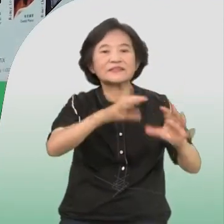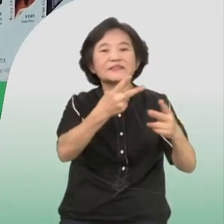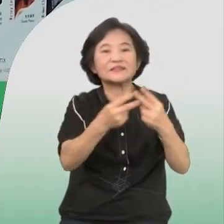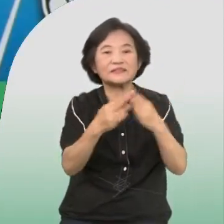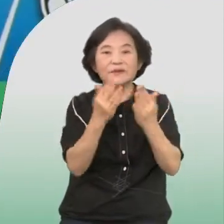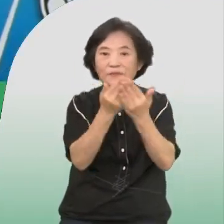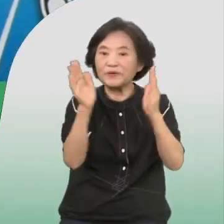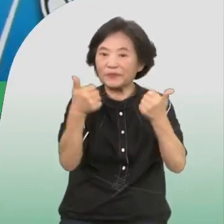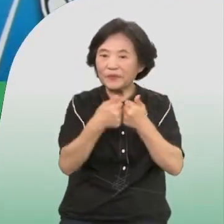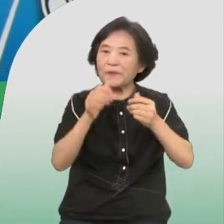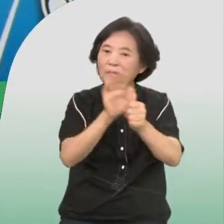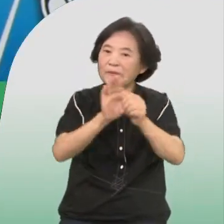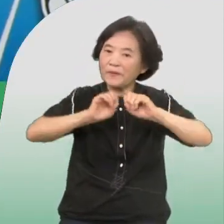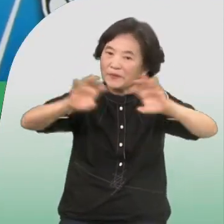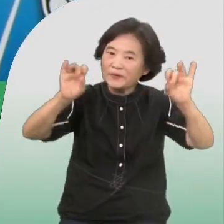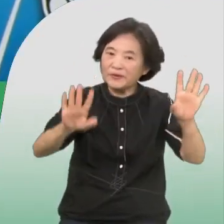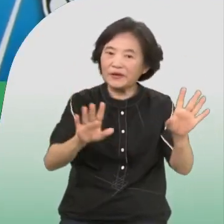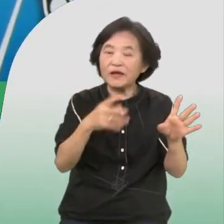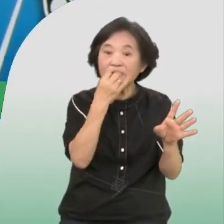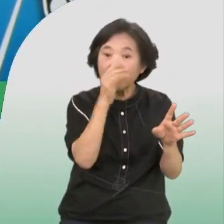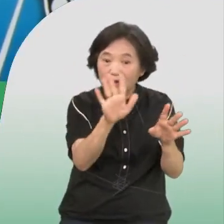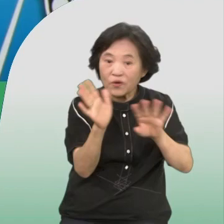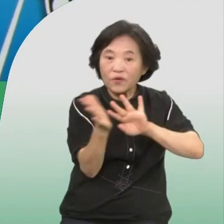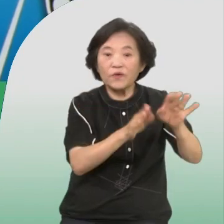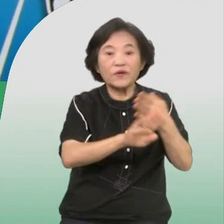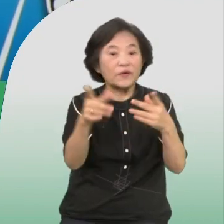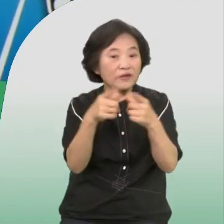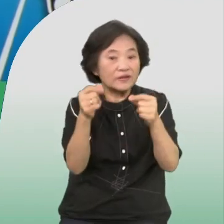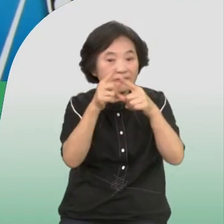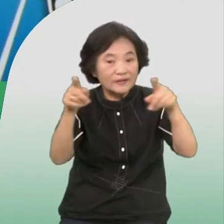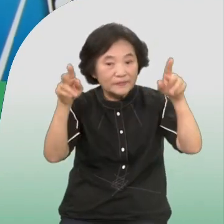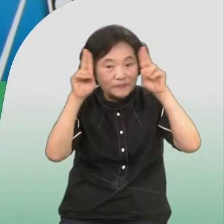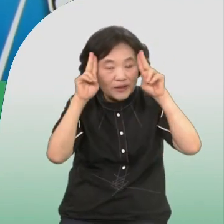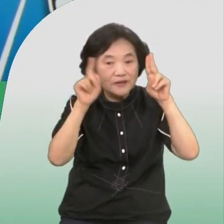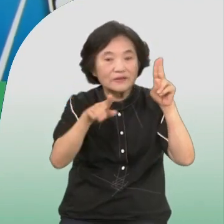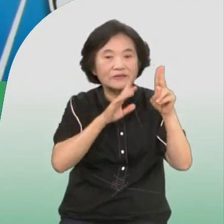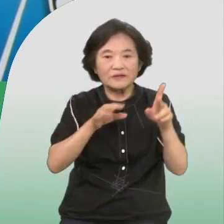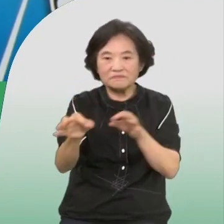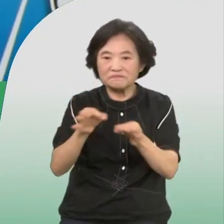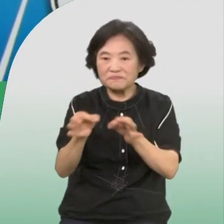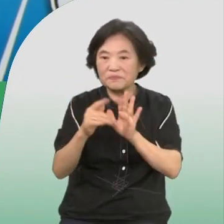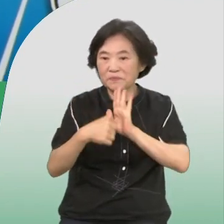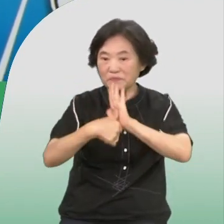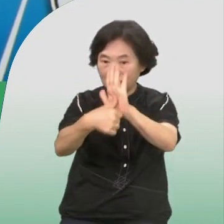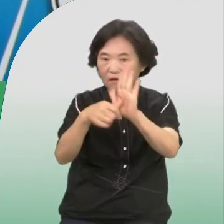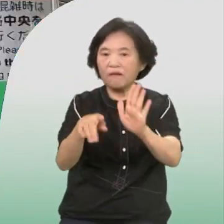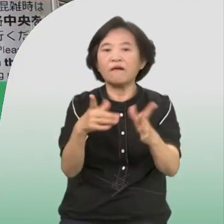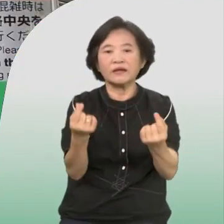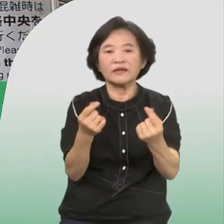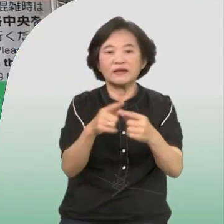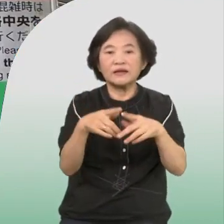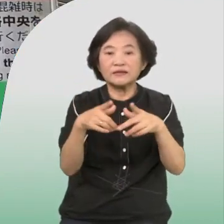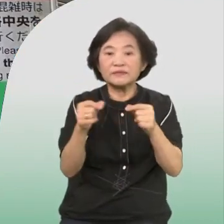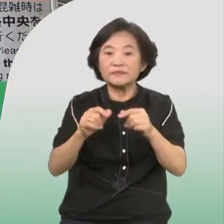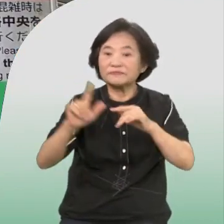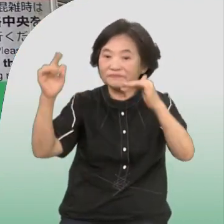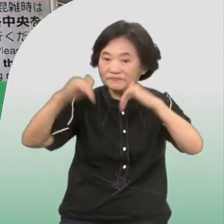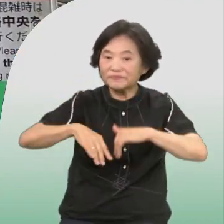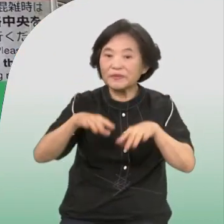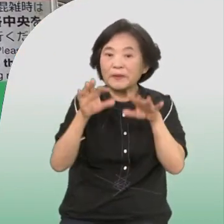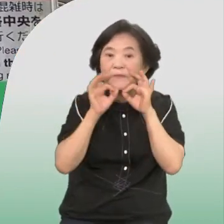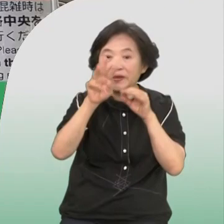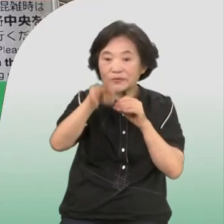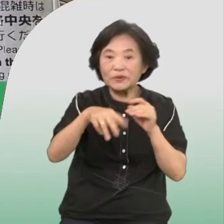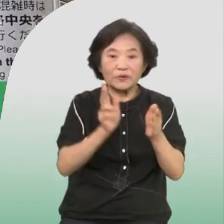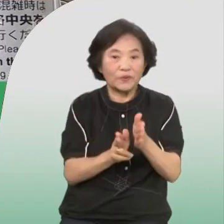博览会宣传，不但强到香港，日本台湾最有名的商店土顿窟，日本东京皮船茶头，每